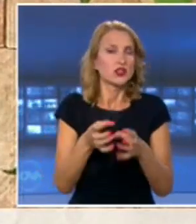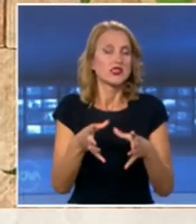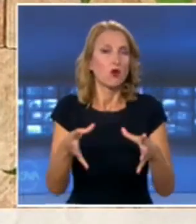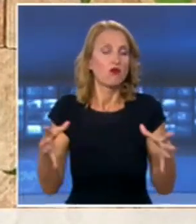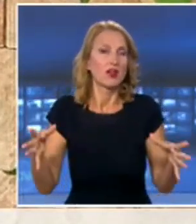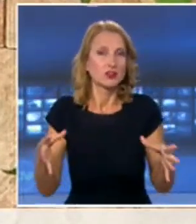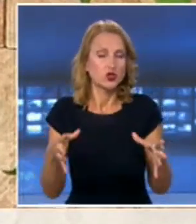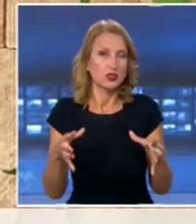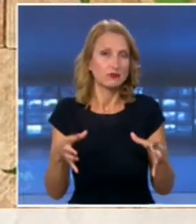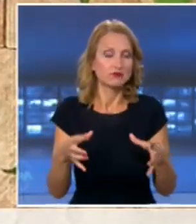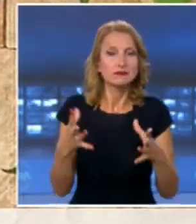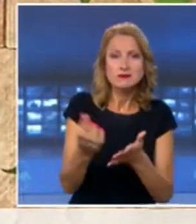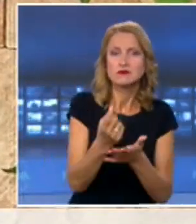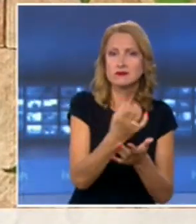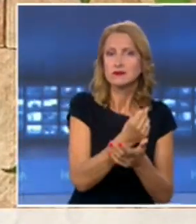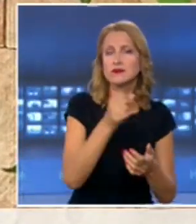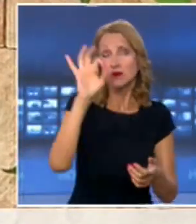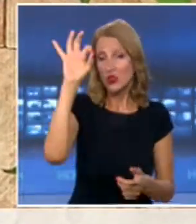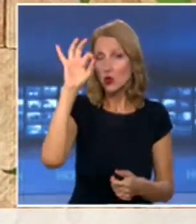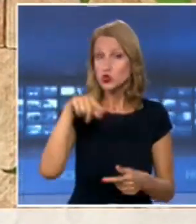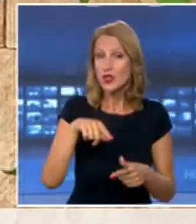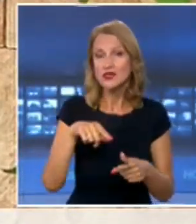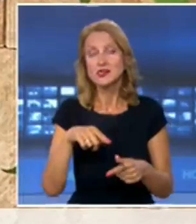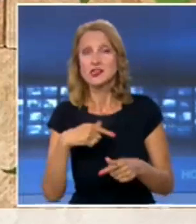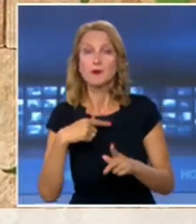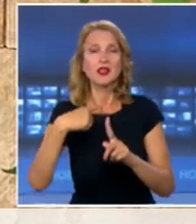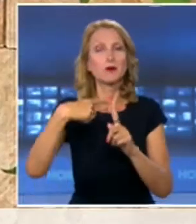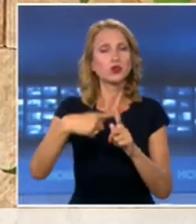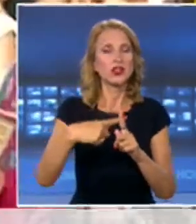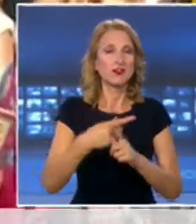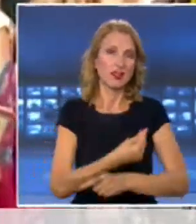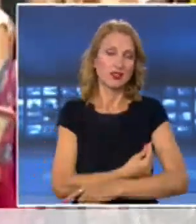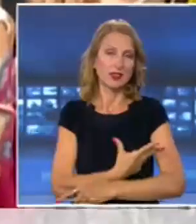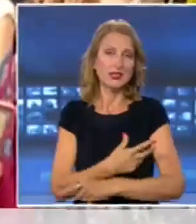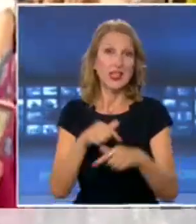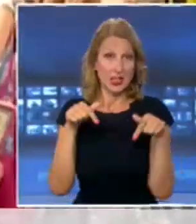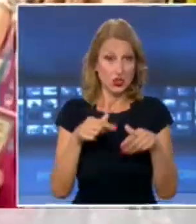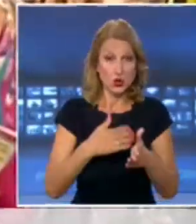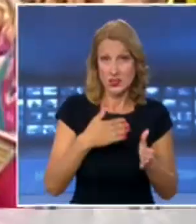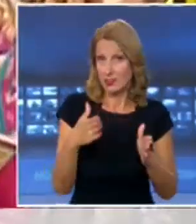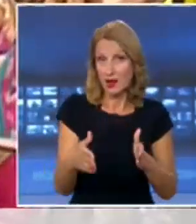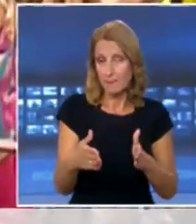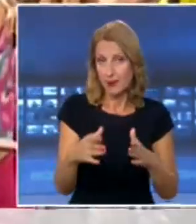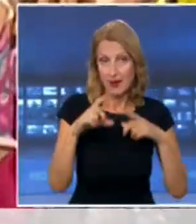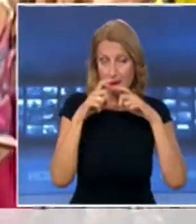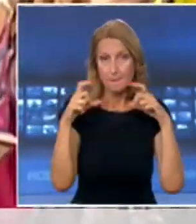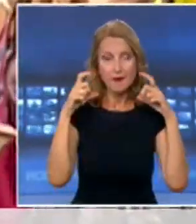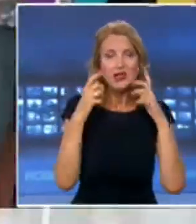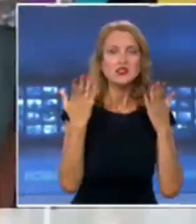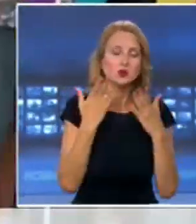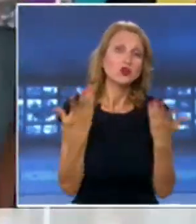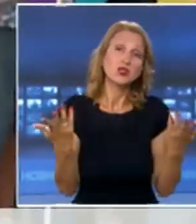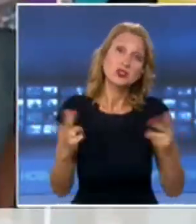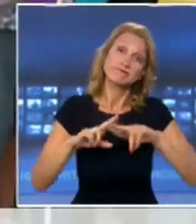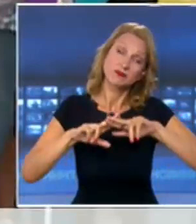има открити ученици с позитивен тест. А на този етап маските в училище остават задължителни.